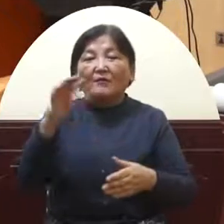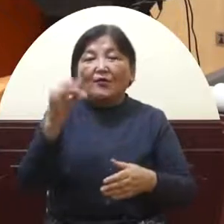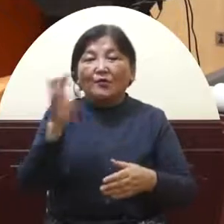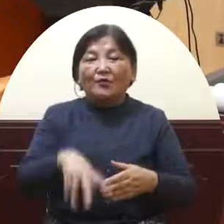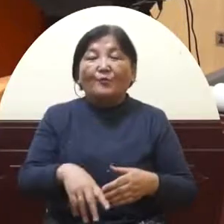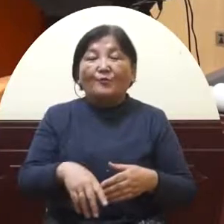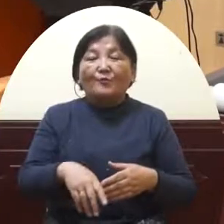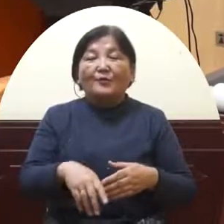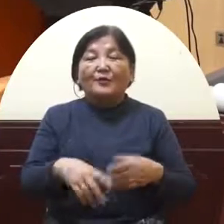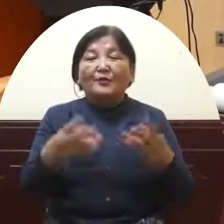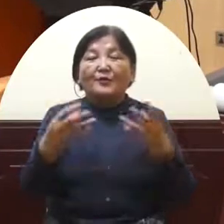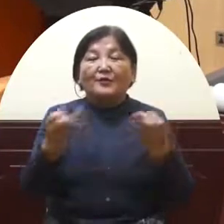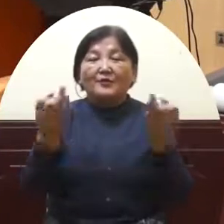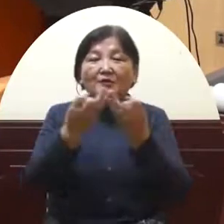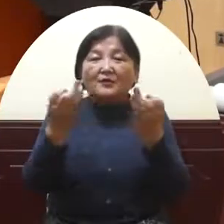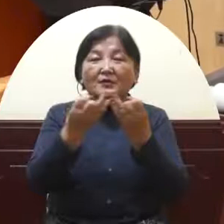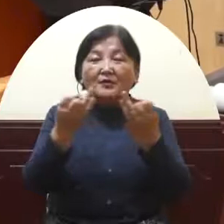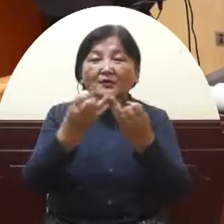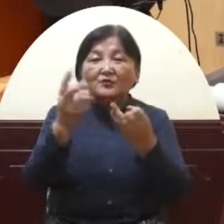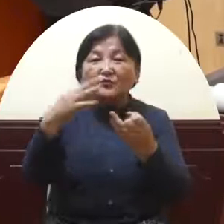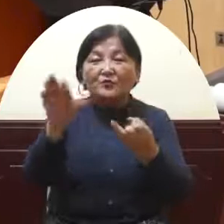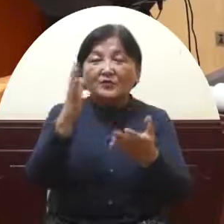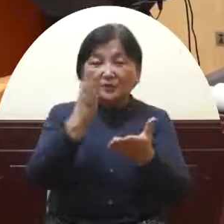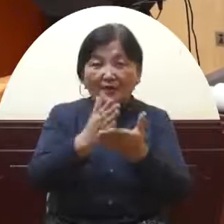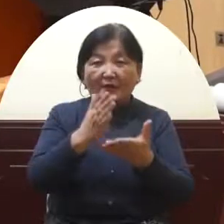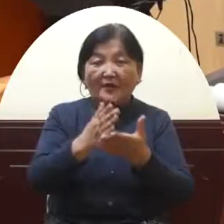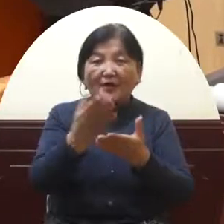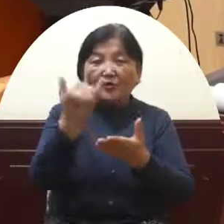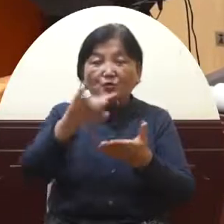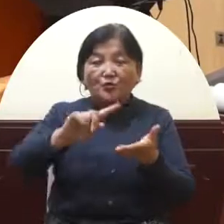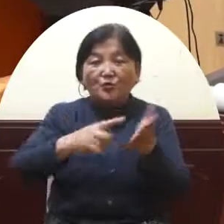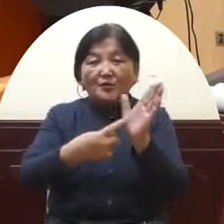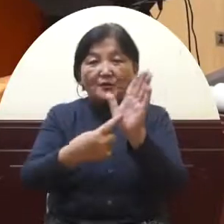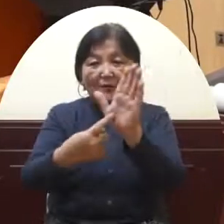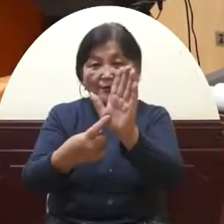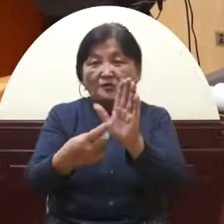Хүмүүс бол олон хэл сүлжээ тавьдаг. За мөн Google-ийн манай бас юм сайтас ингэ шууд дамжуулаад